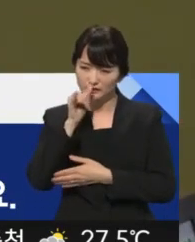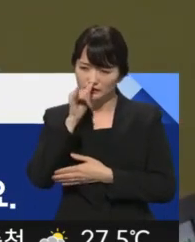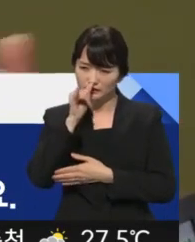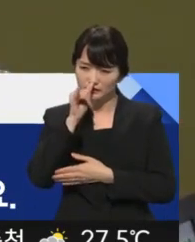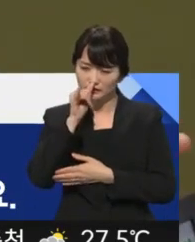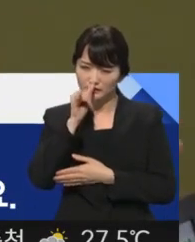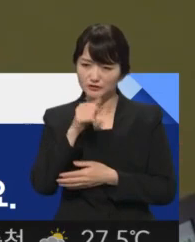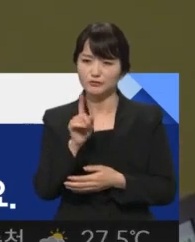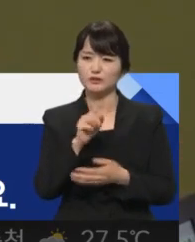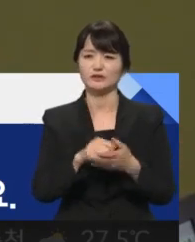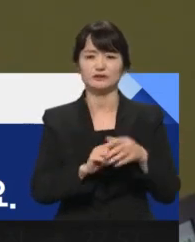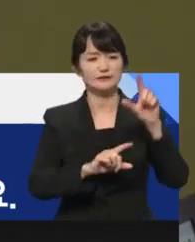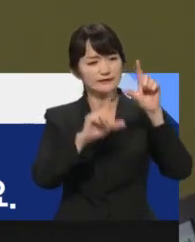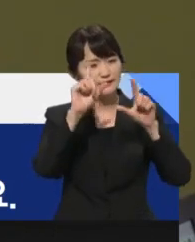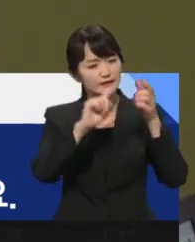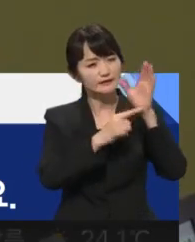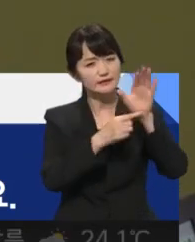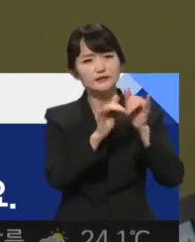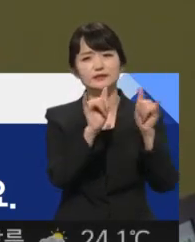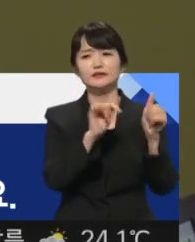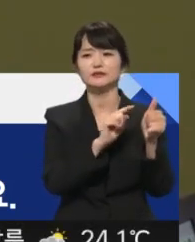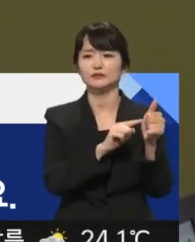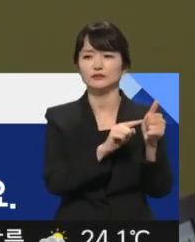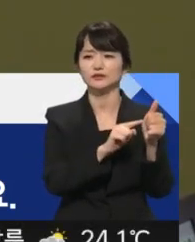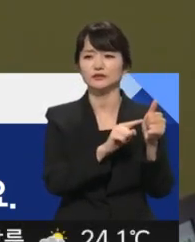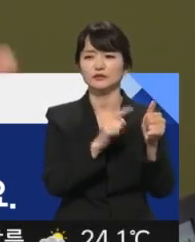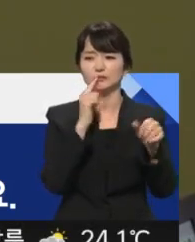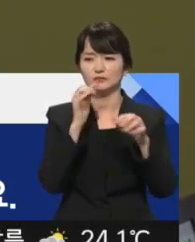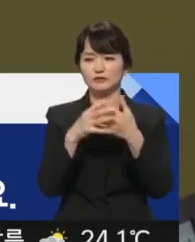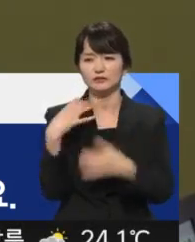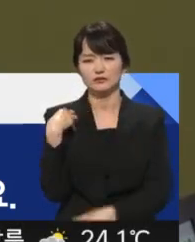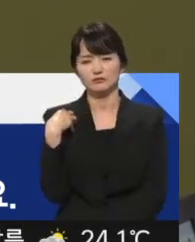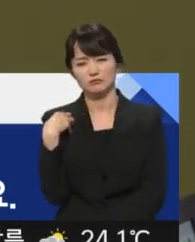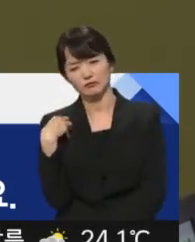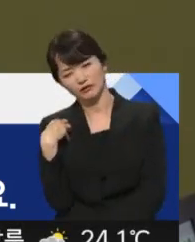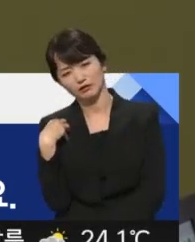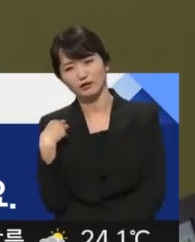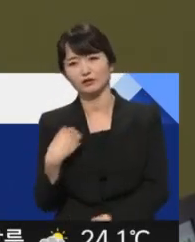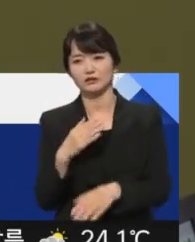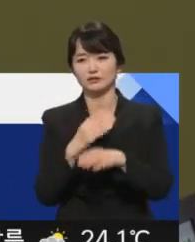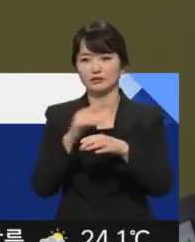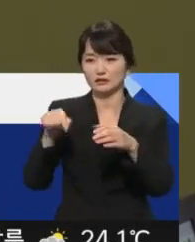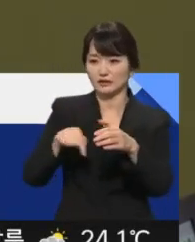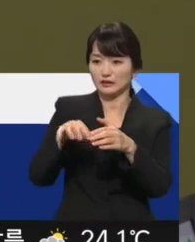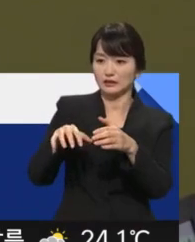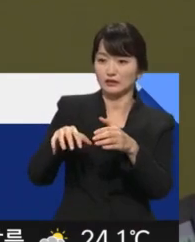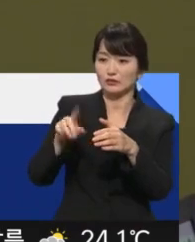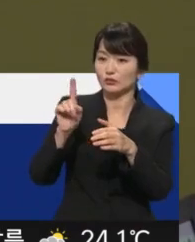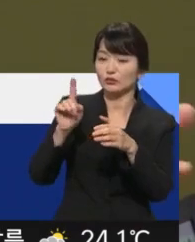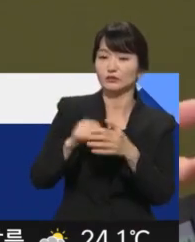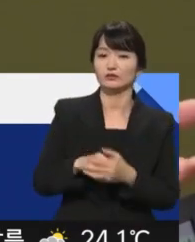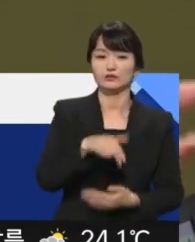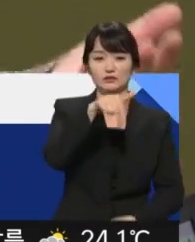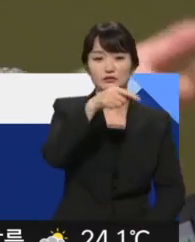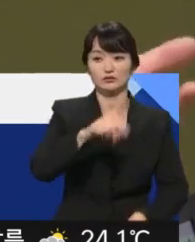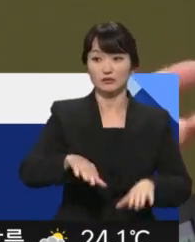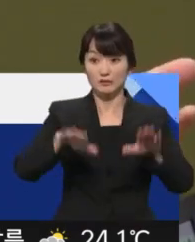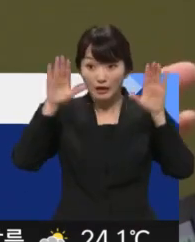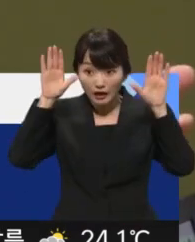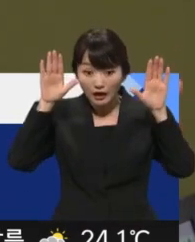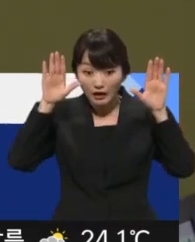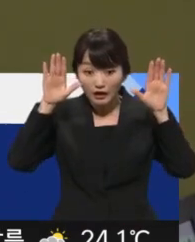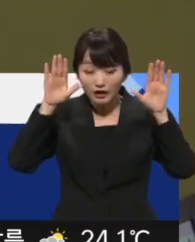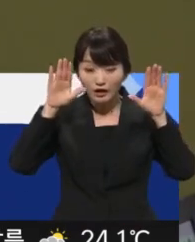그 상징적인 인물이었기 때문에 예. 민주당한테 부담이 엄청날 거예요. 지금 당내에도 좀 보면은 그동안에 조국 만세